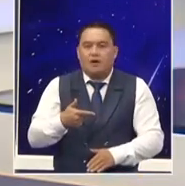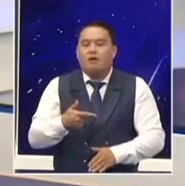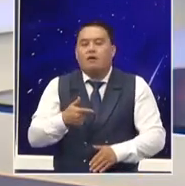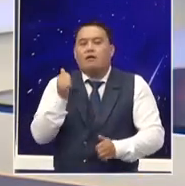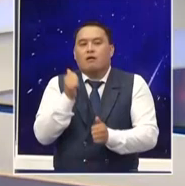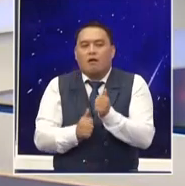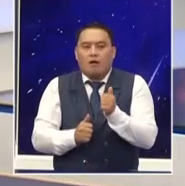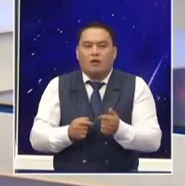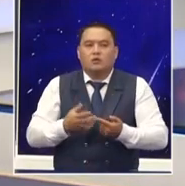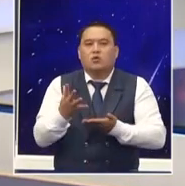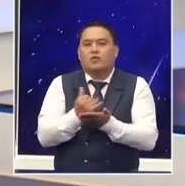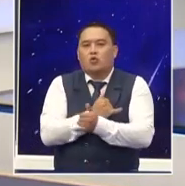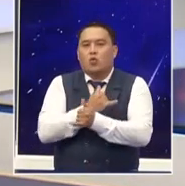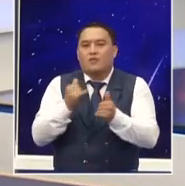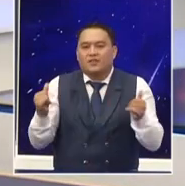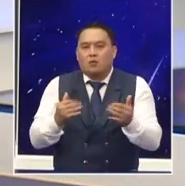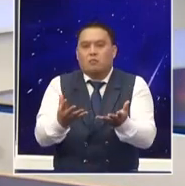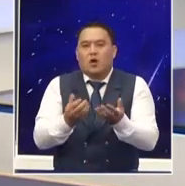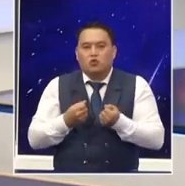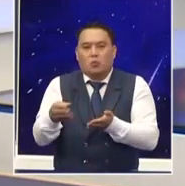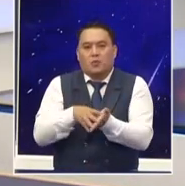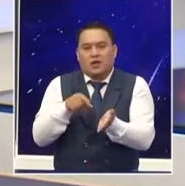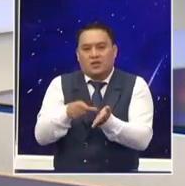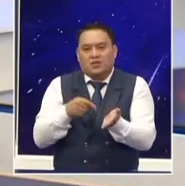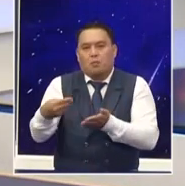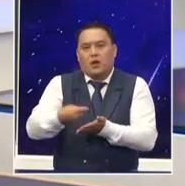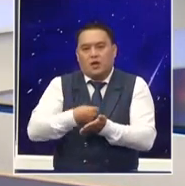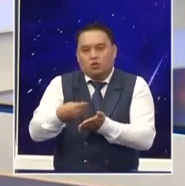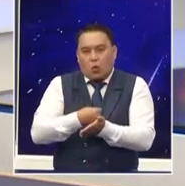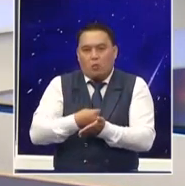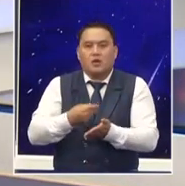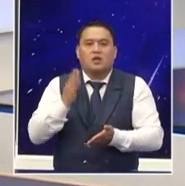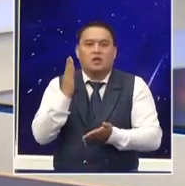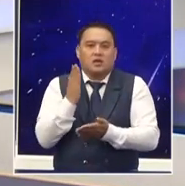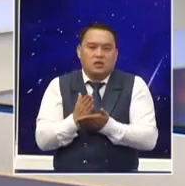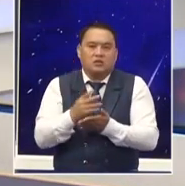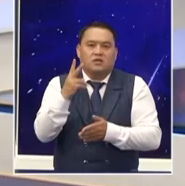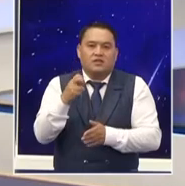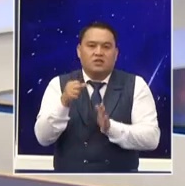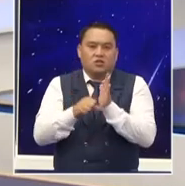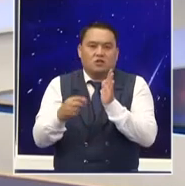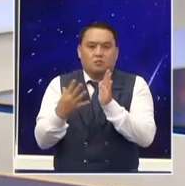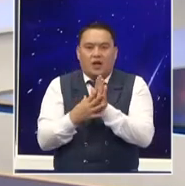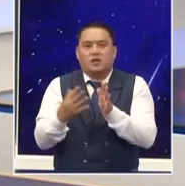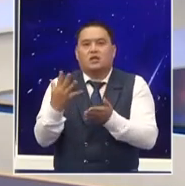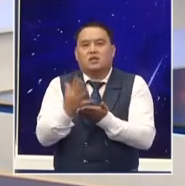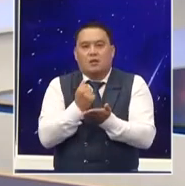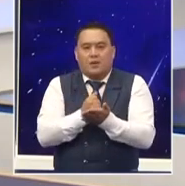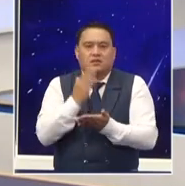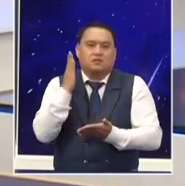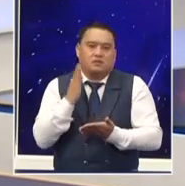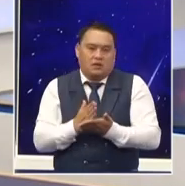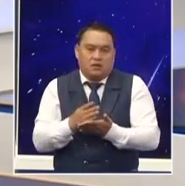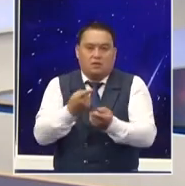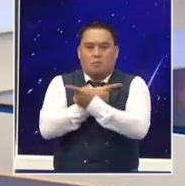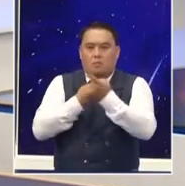ежегодную индексацию и увеличение контингента получателя пенсии и пособий дополнительно предусмотрено 265 миллиардов тенге на следующий год,